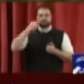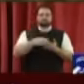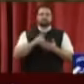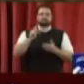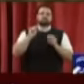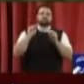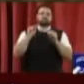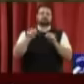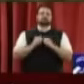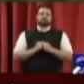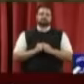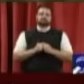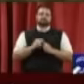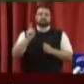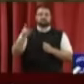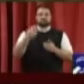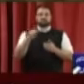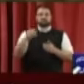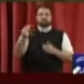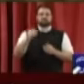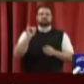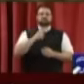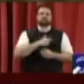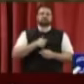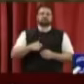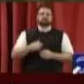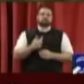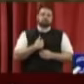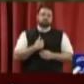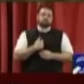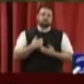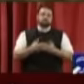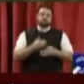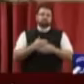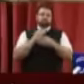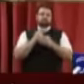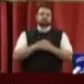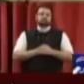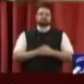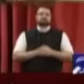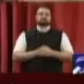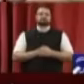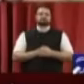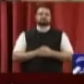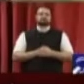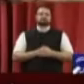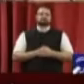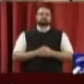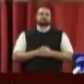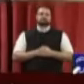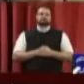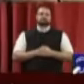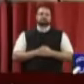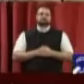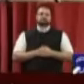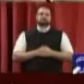învățat, că acolo să-i fie bine. Cine-i vinovat de treaba aia? Eu. Tu. Că l-ai ajutat. eu nu sunt vinovat. Nicolina, eu am învățat de